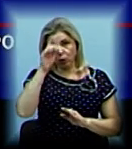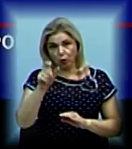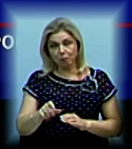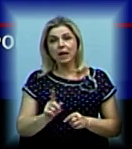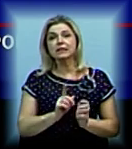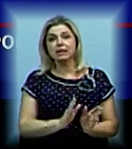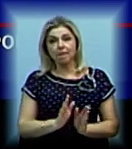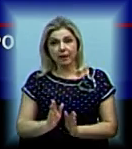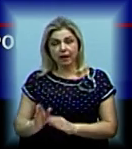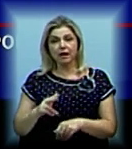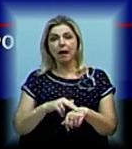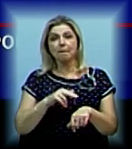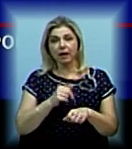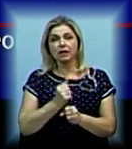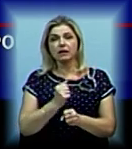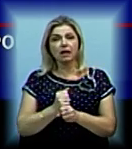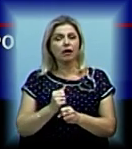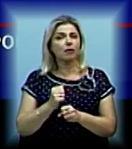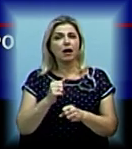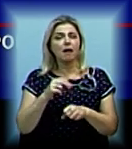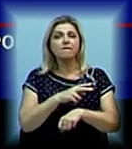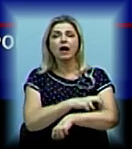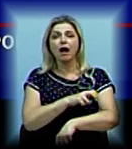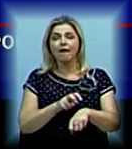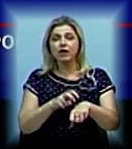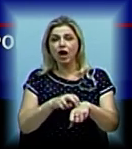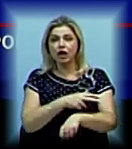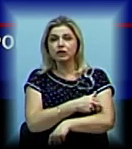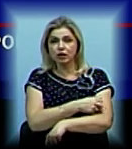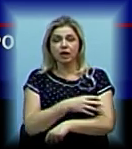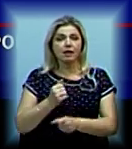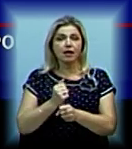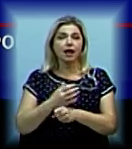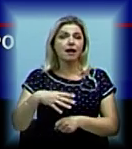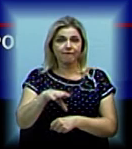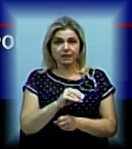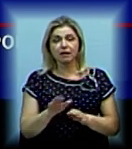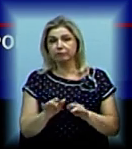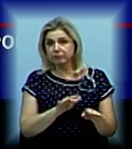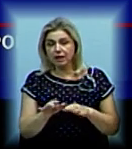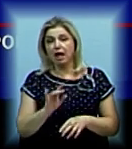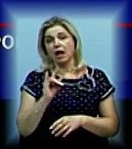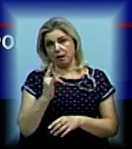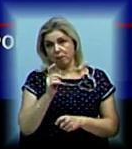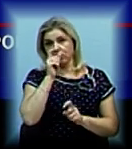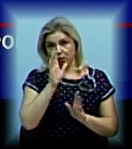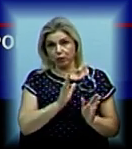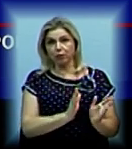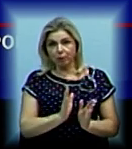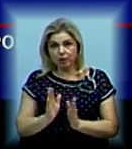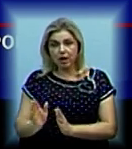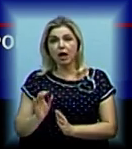стабільний, медики провели всі необхідні маніпуляції та лікування. Зараз вже є позитивна динаміка, дитина